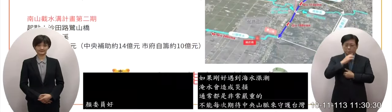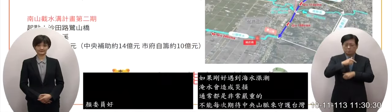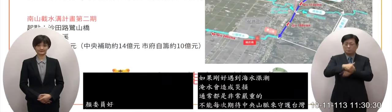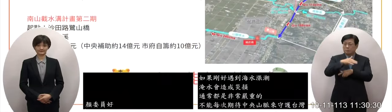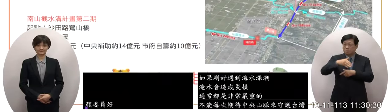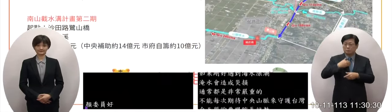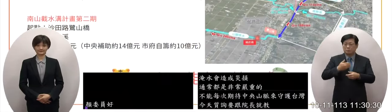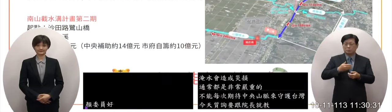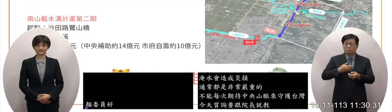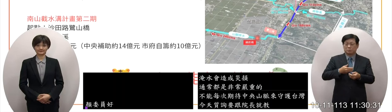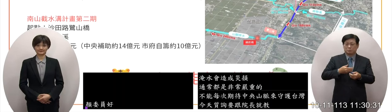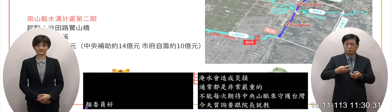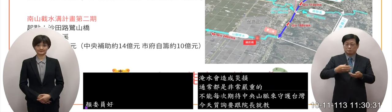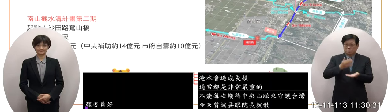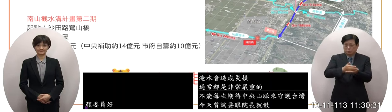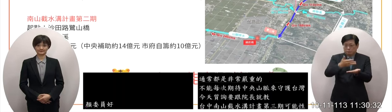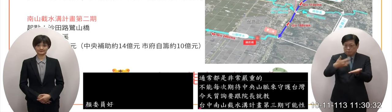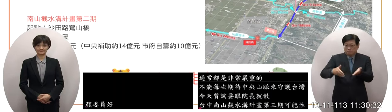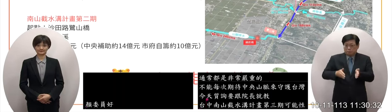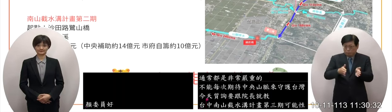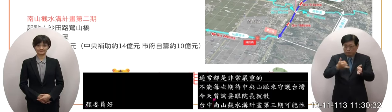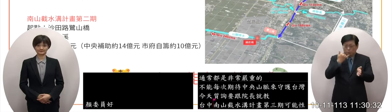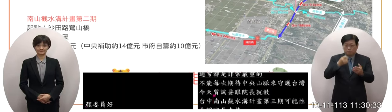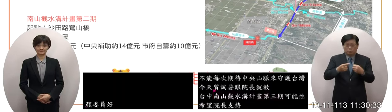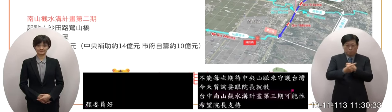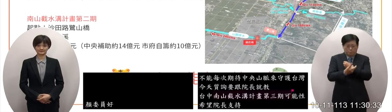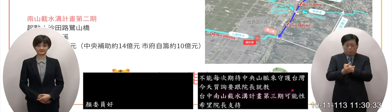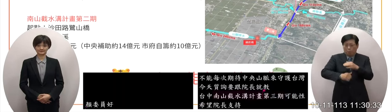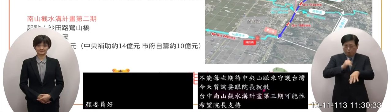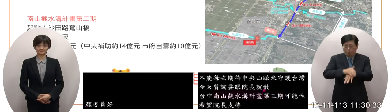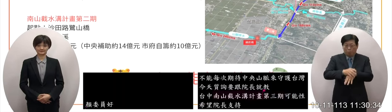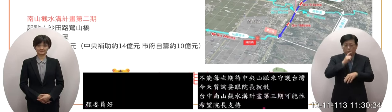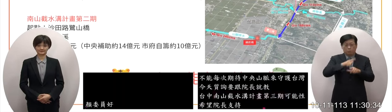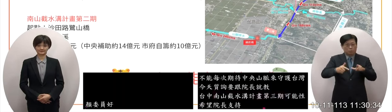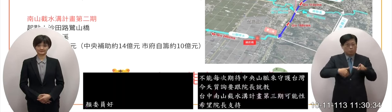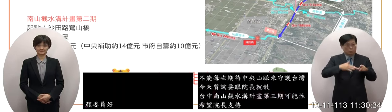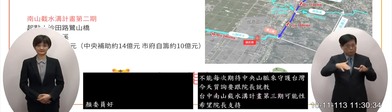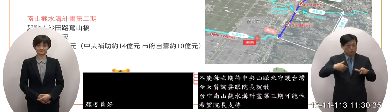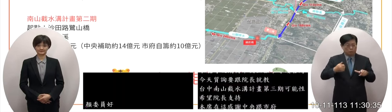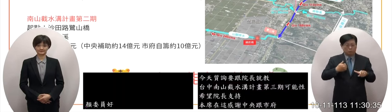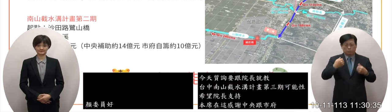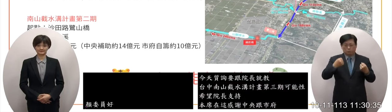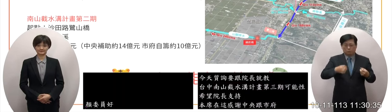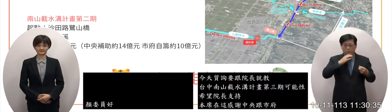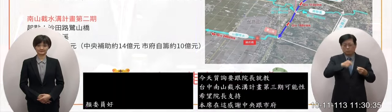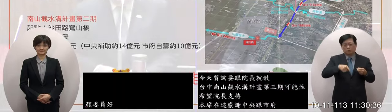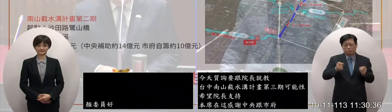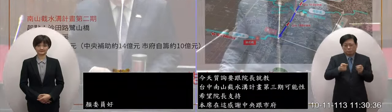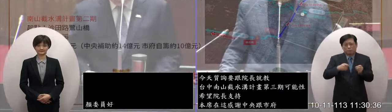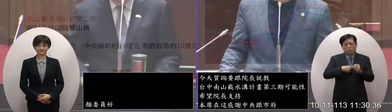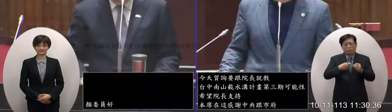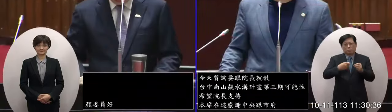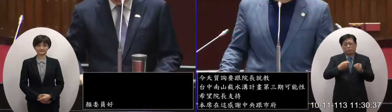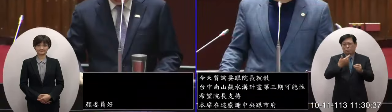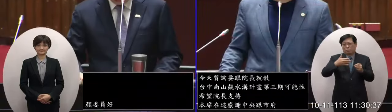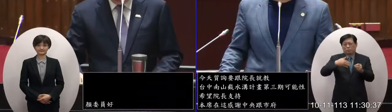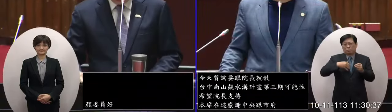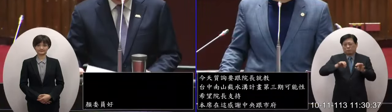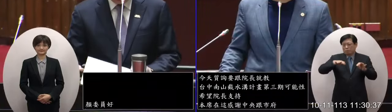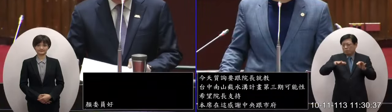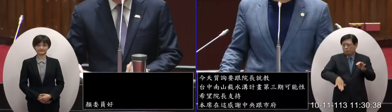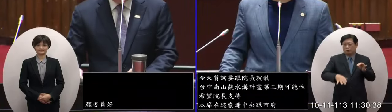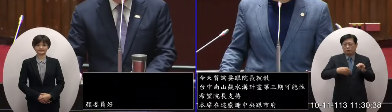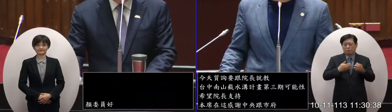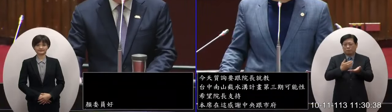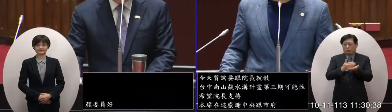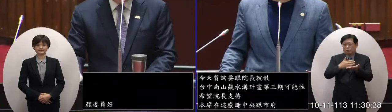期能够顺利的完工。大肚山西路沿着海线地区，因为地势低洼，那排水不易，那过